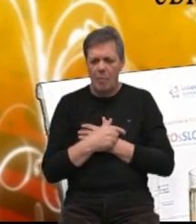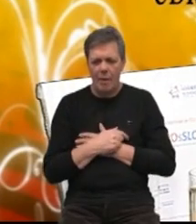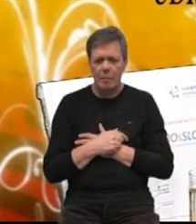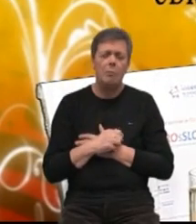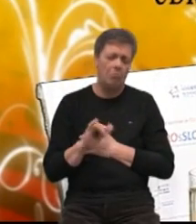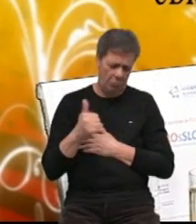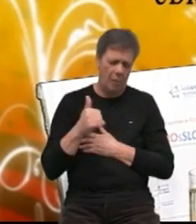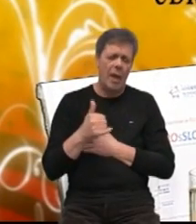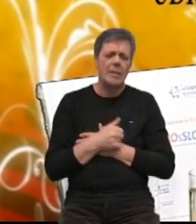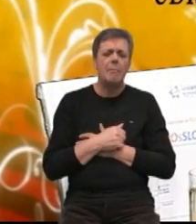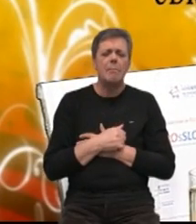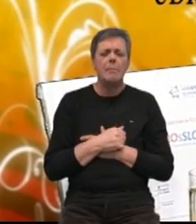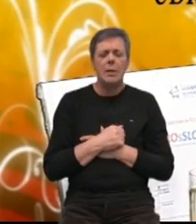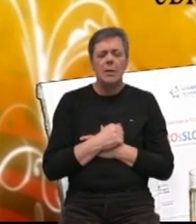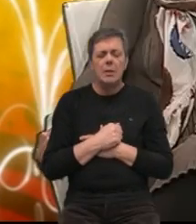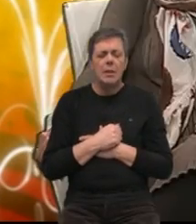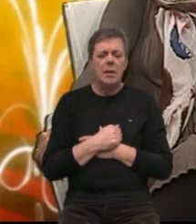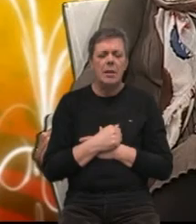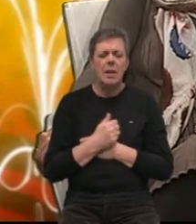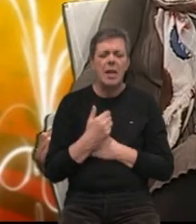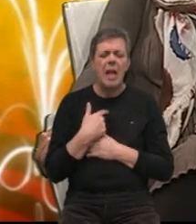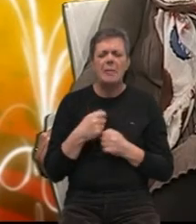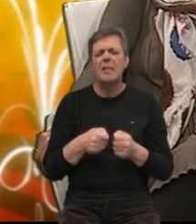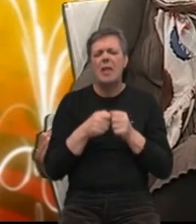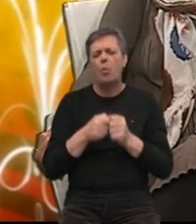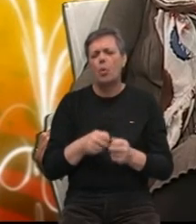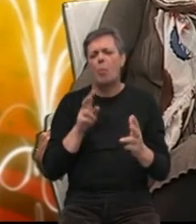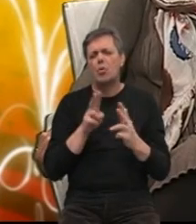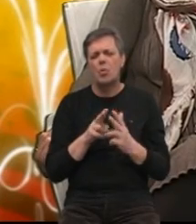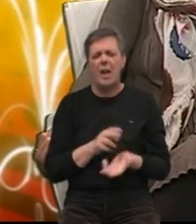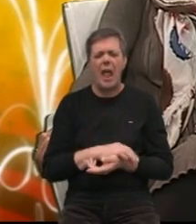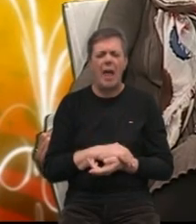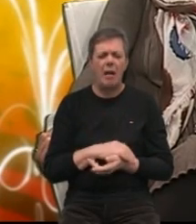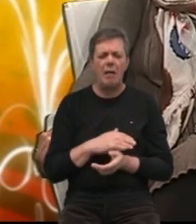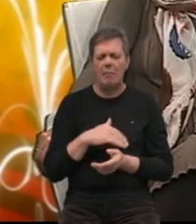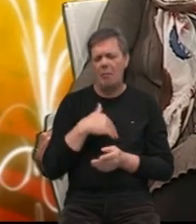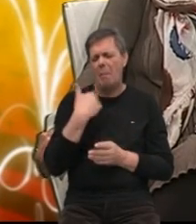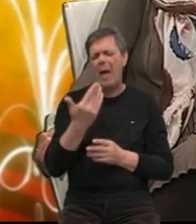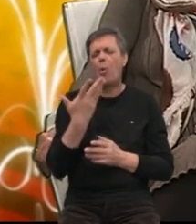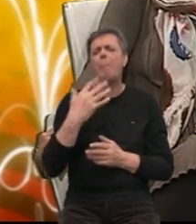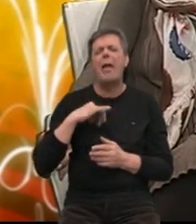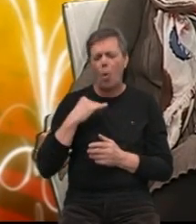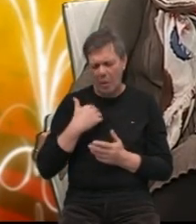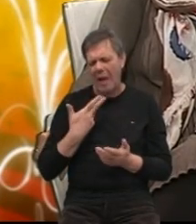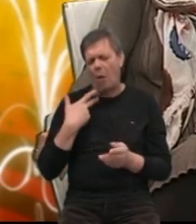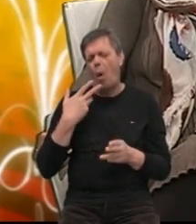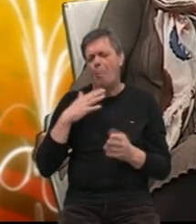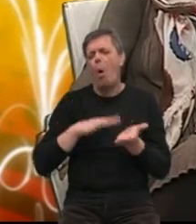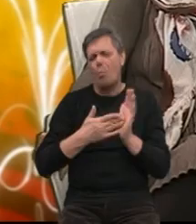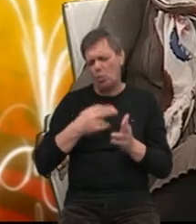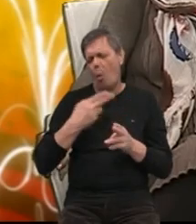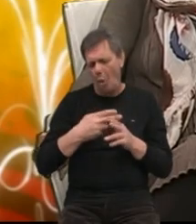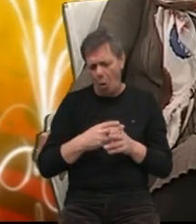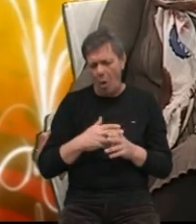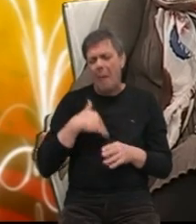ideje? Jesam, čak i jesam, jer sam ja se sa udrugom susrela negdje nakon kojih 5 godina moga supruga oboljela. Kad